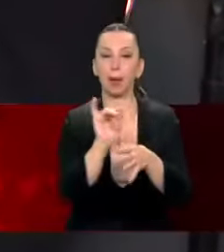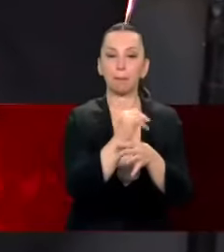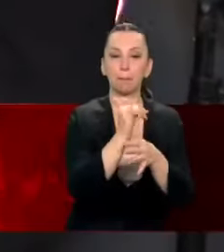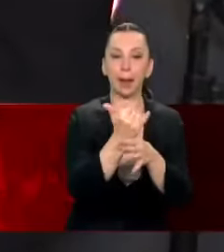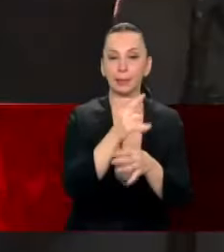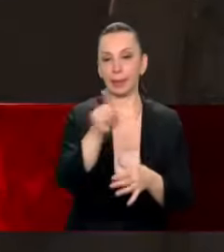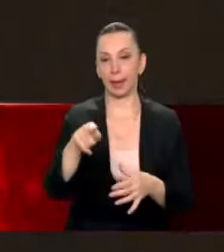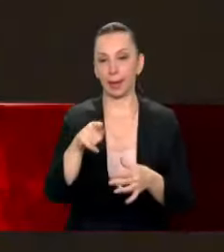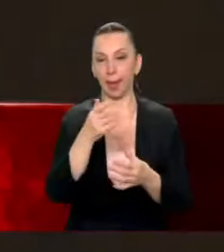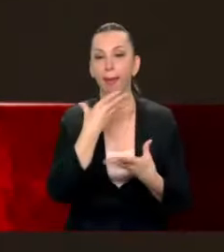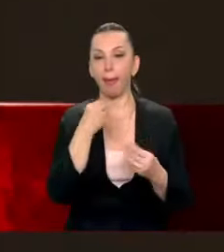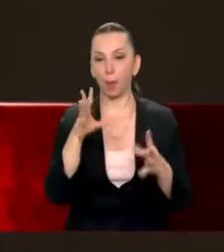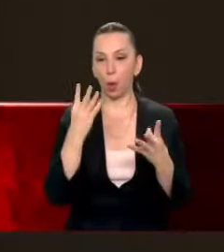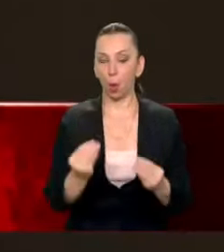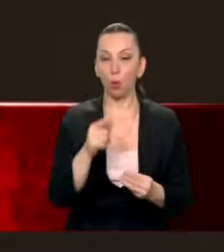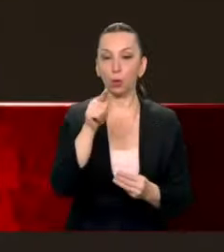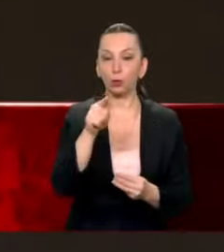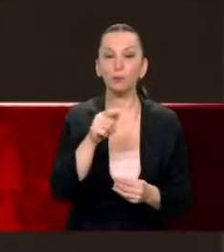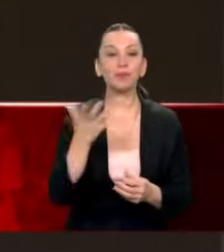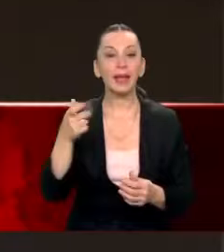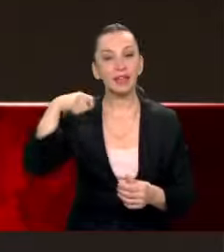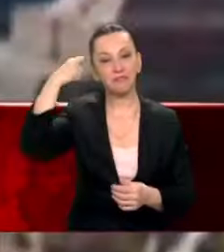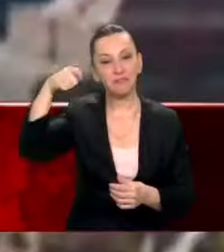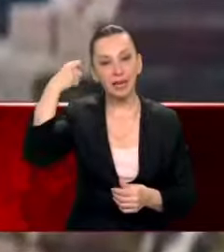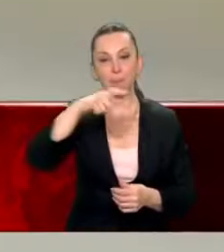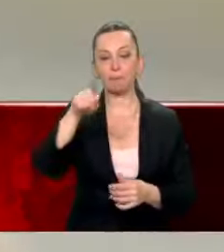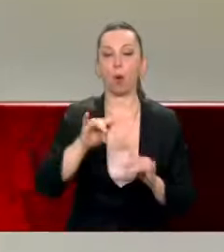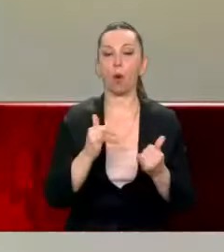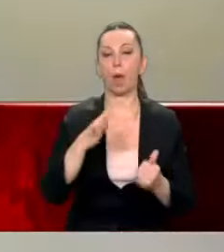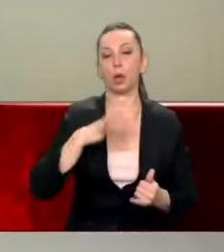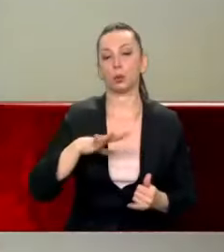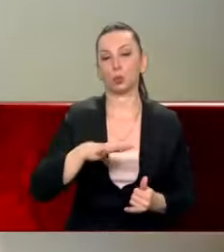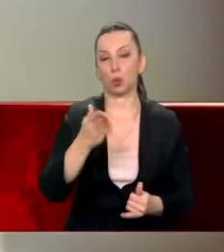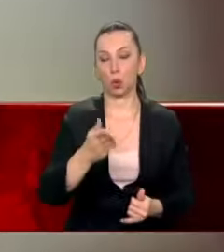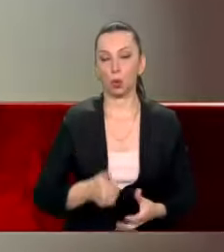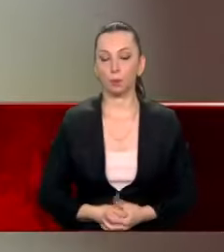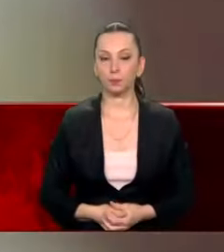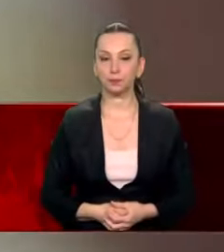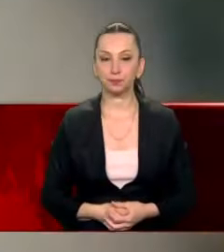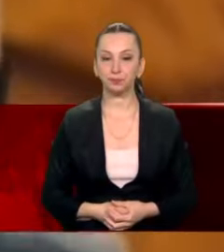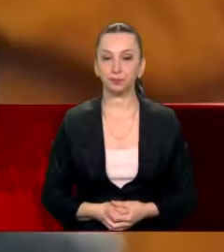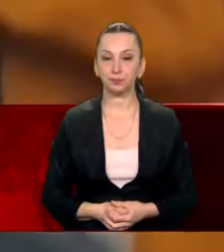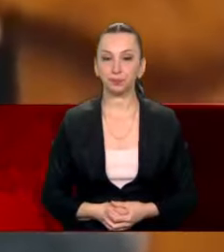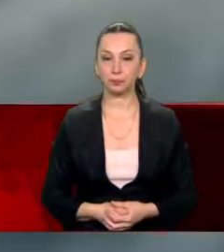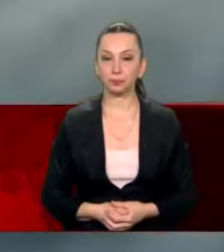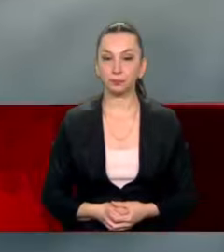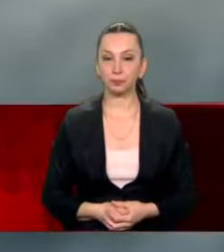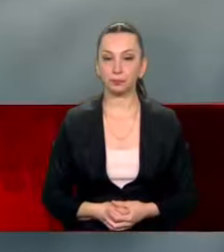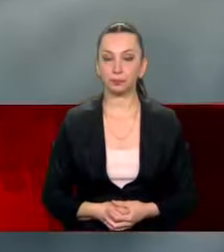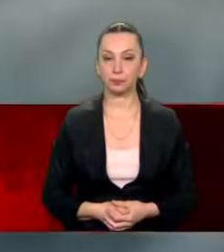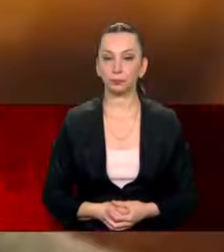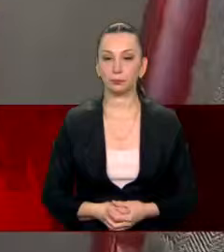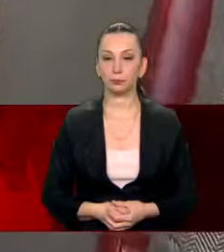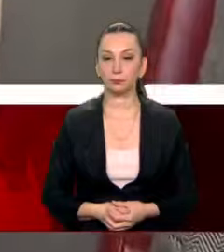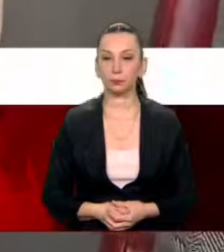yerde buluştu. Onları buluşturan yer dizi setleri oldu. Nasıl? Benzemiş miyim Cihal Baba'ya? Durak hangisi?